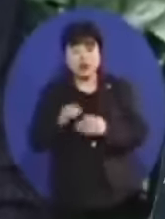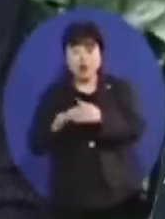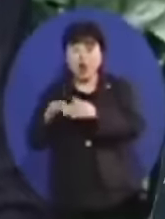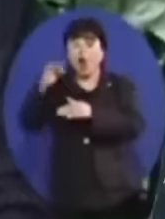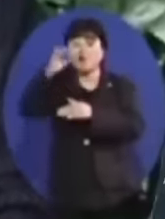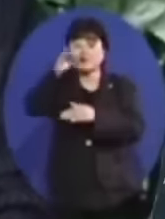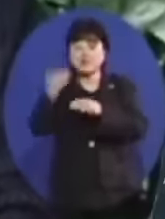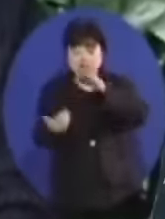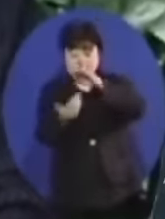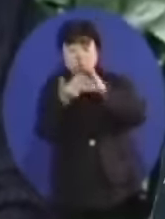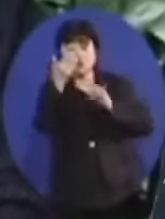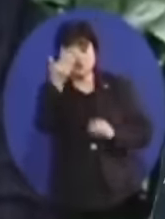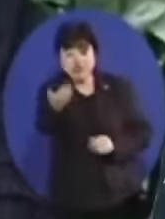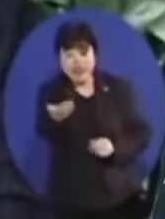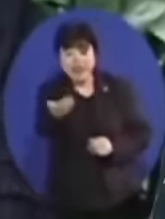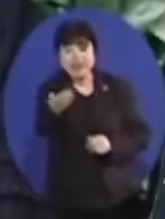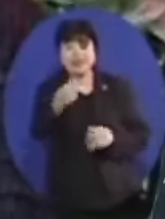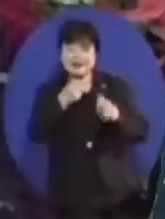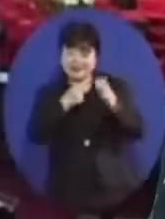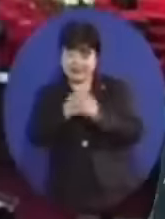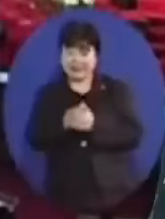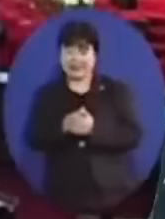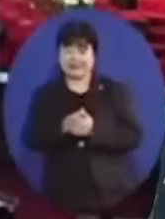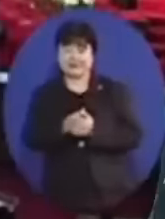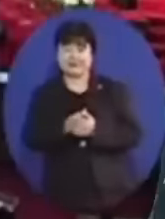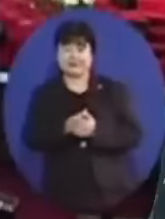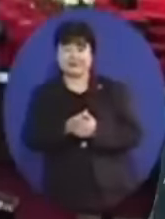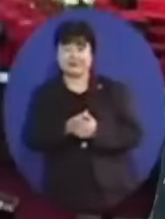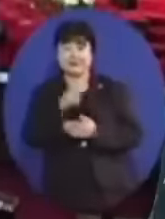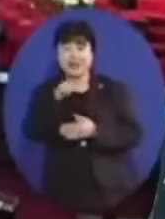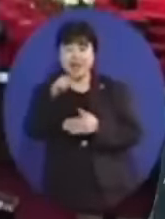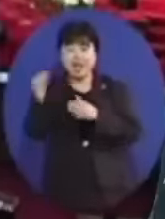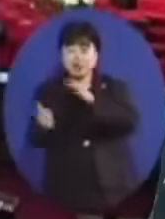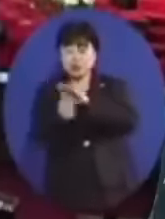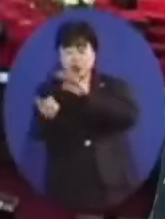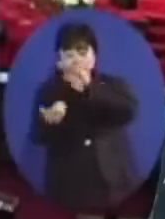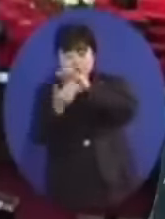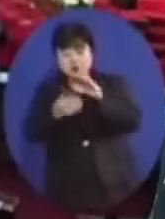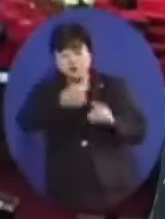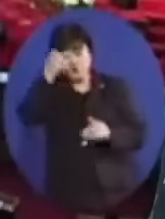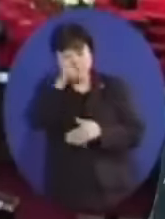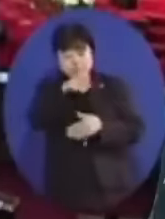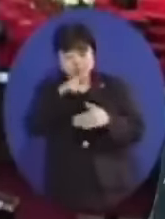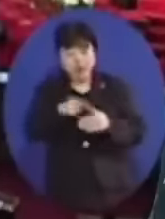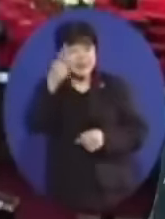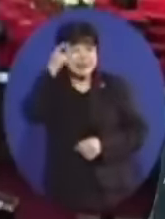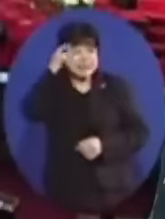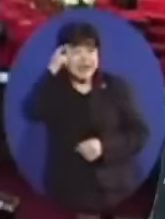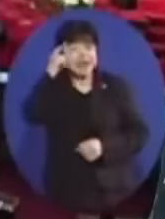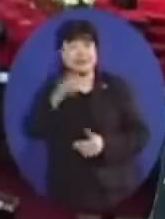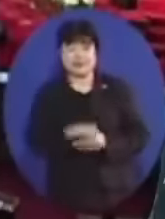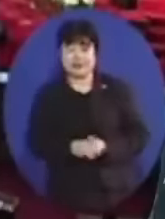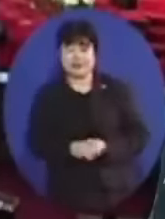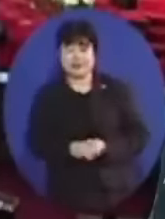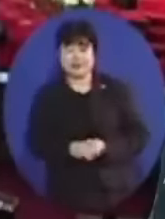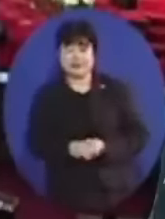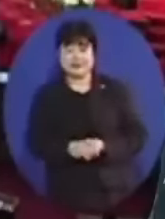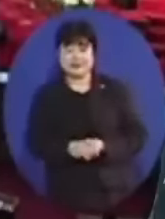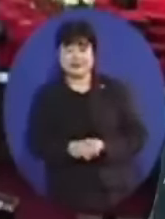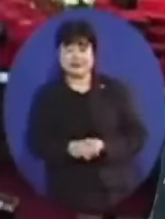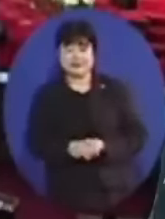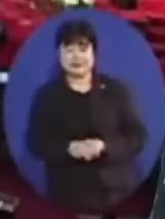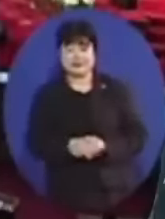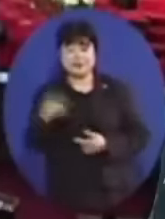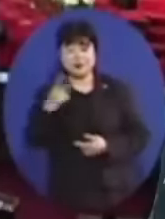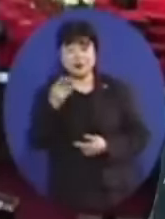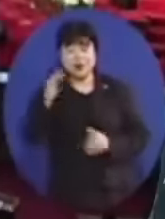해주신다. 그러므로 내 소원이 이루어진 꿈을 마음속에 늘 생각하는 것이 좋습니다.